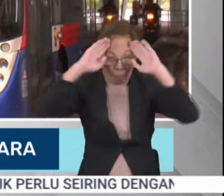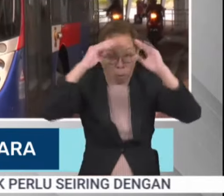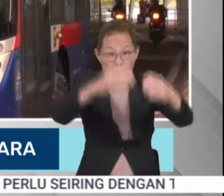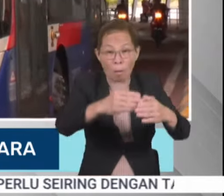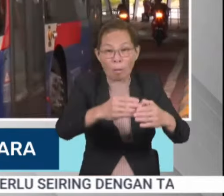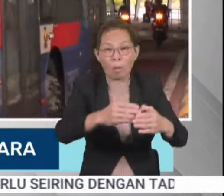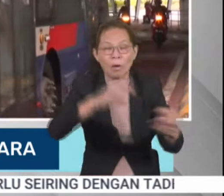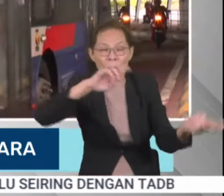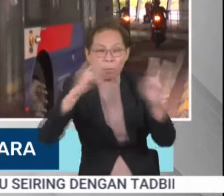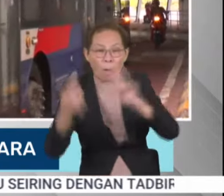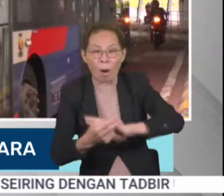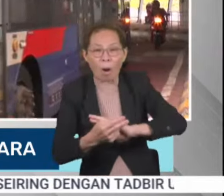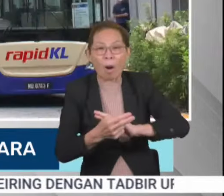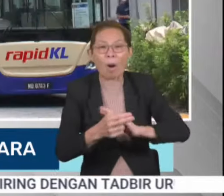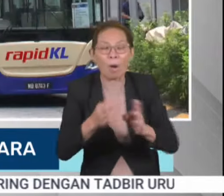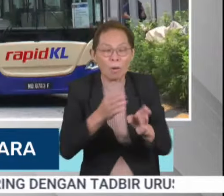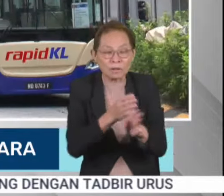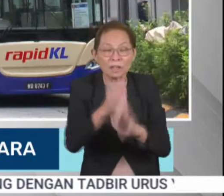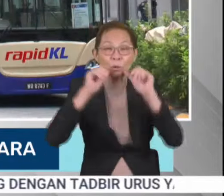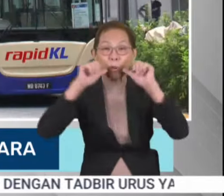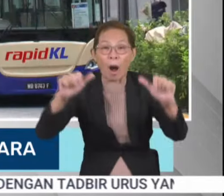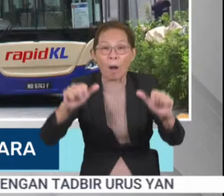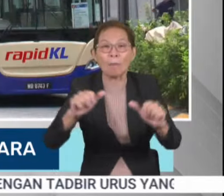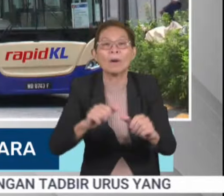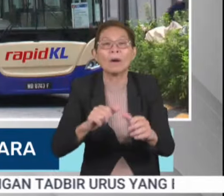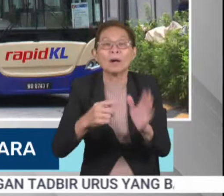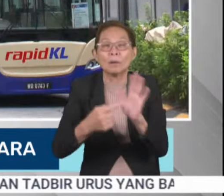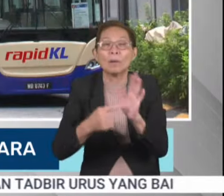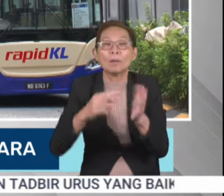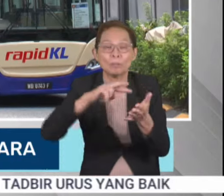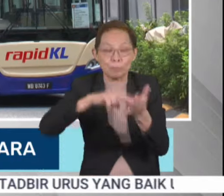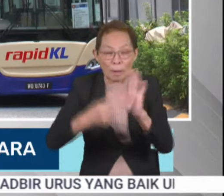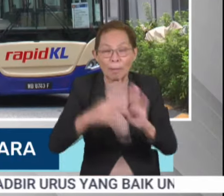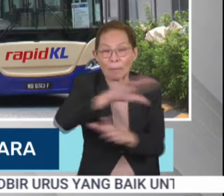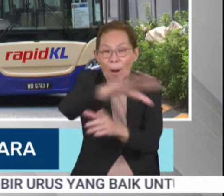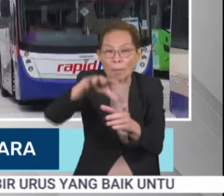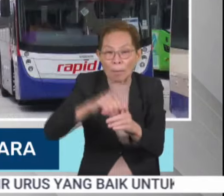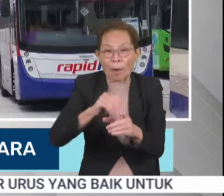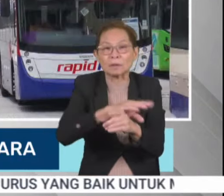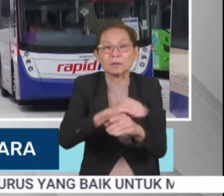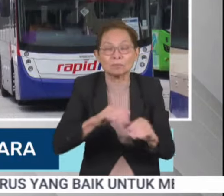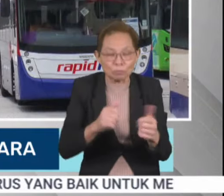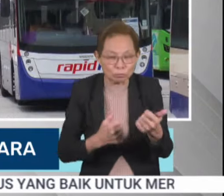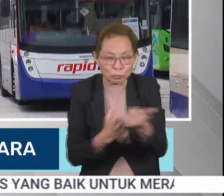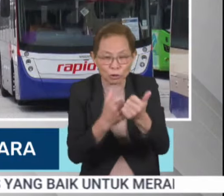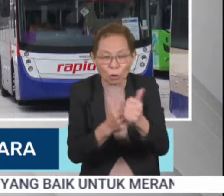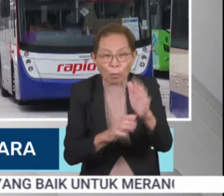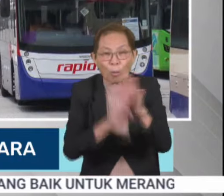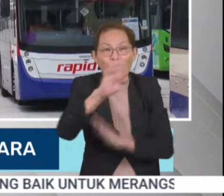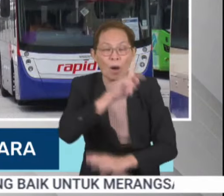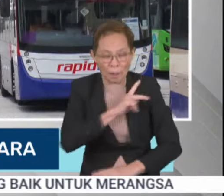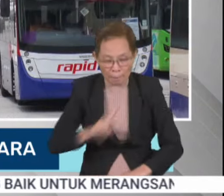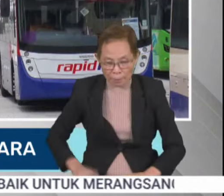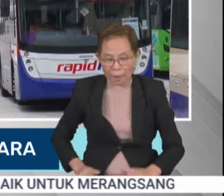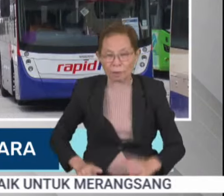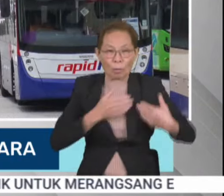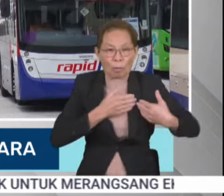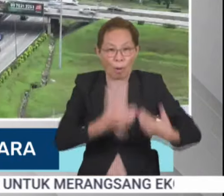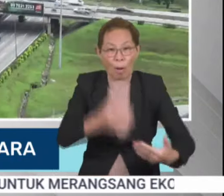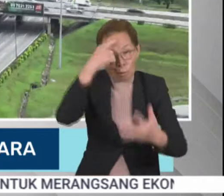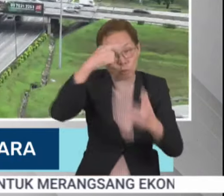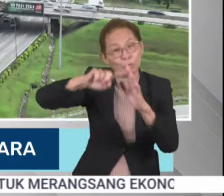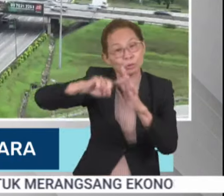terhadap reformasi sektor awam mengutamakan keterangkuman dan menyokong momentum pertumbuhan. Kementerian itu turut beri komitmen